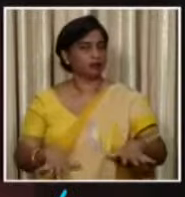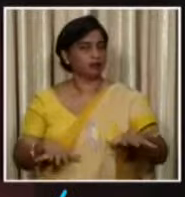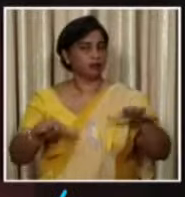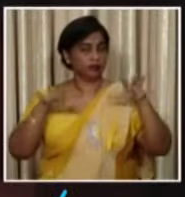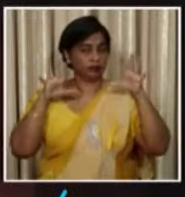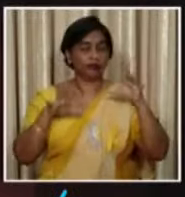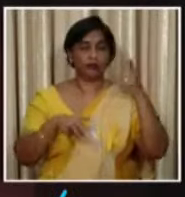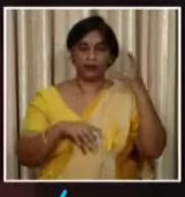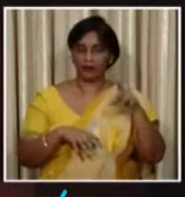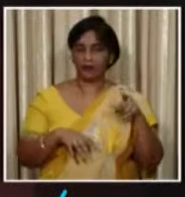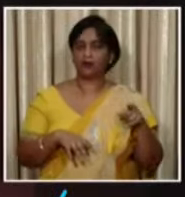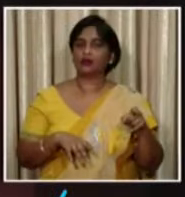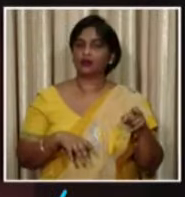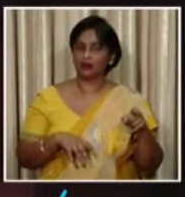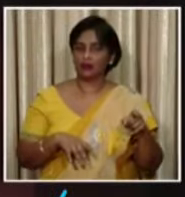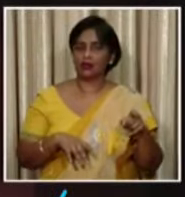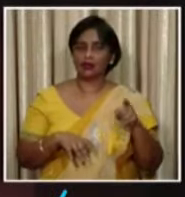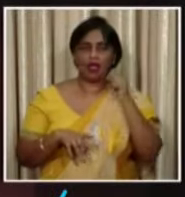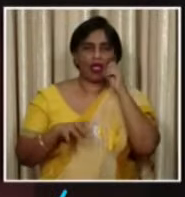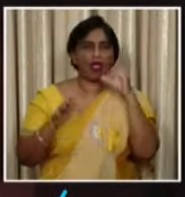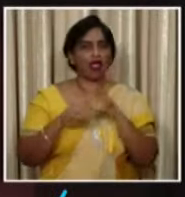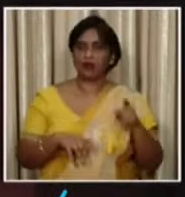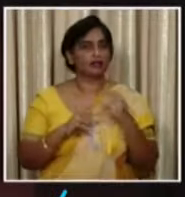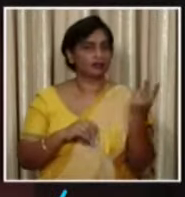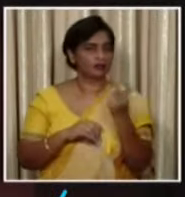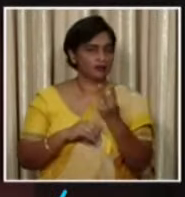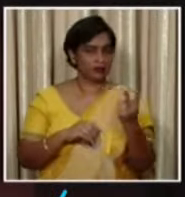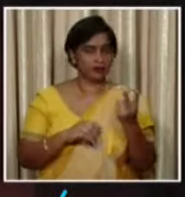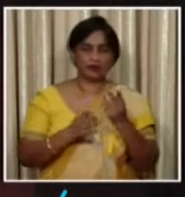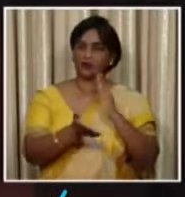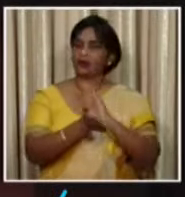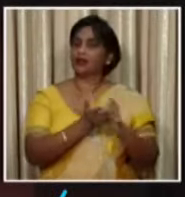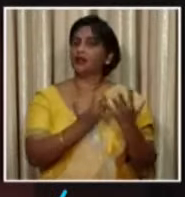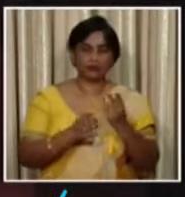තුළ අමුසම යෝලක් බේරා ගන්නට